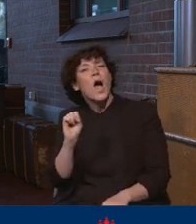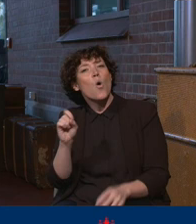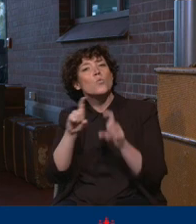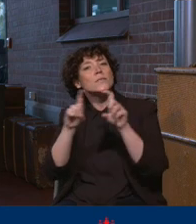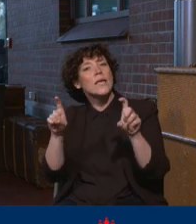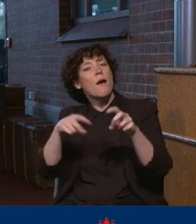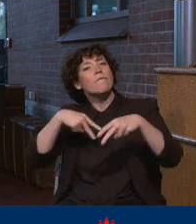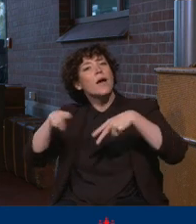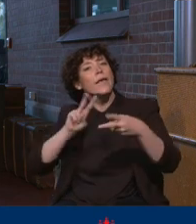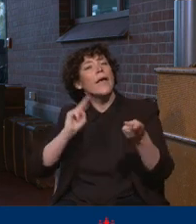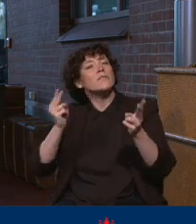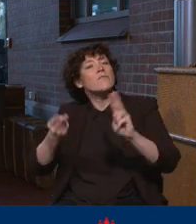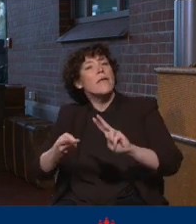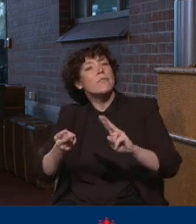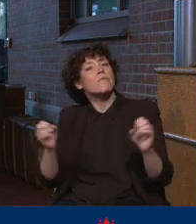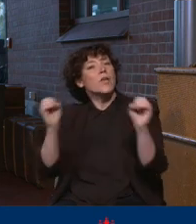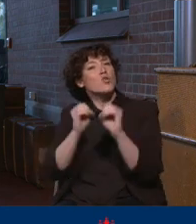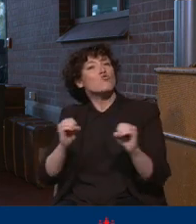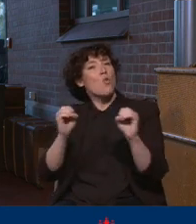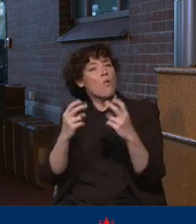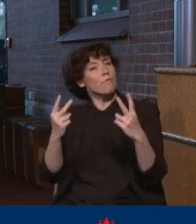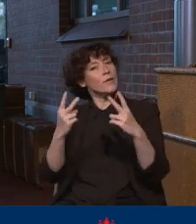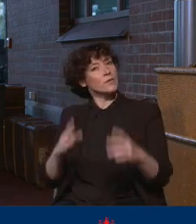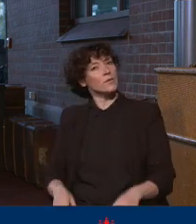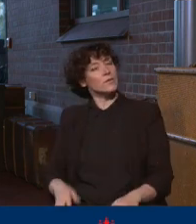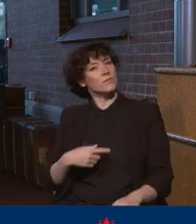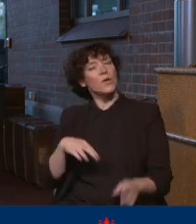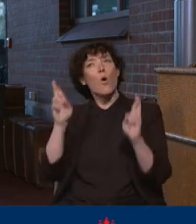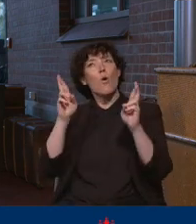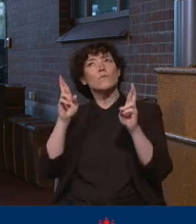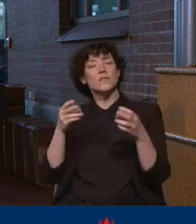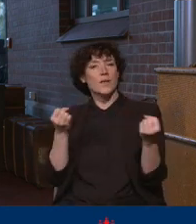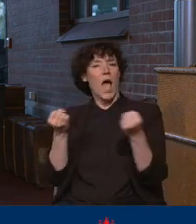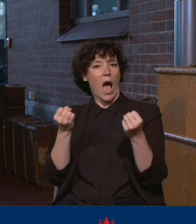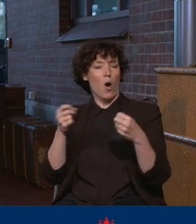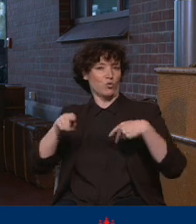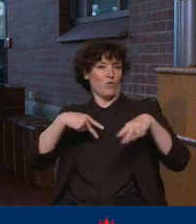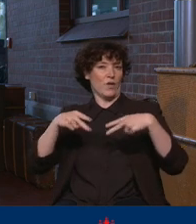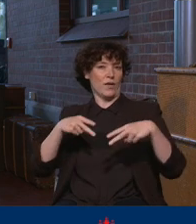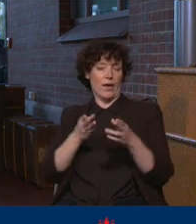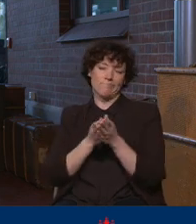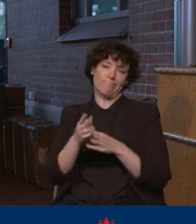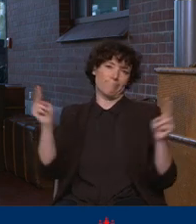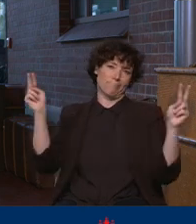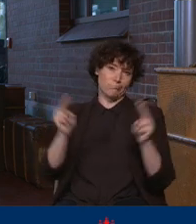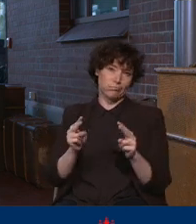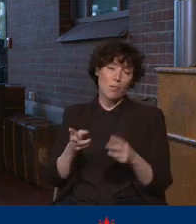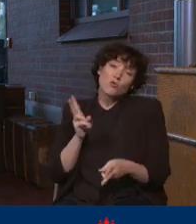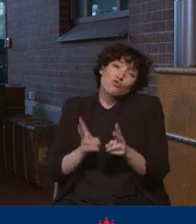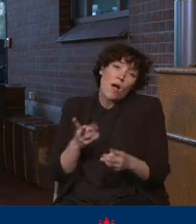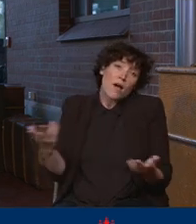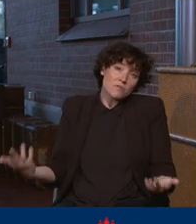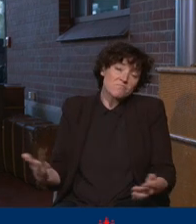hat er eigentlich hoffnung gehabt dass sich der autoverkehr dauerhaft verringert schade ich lass das jetzt mal so stehen und dann gibt es aber eine konkrete